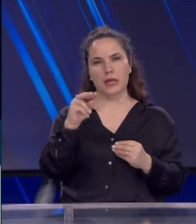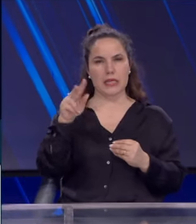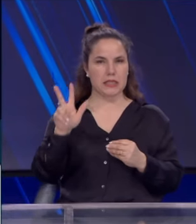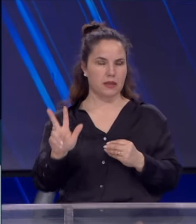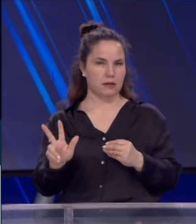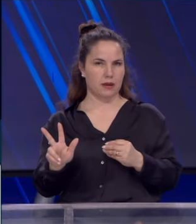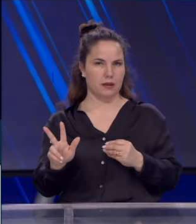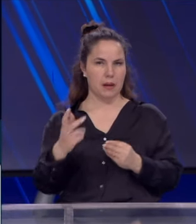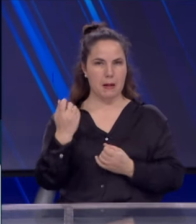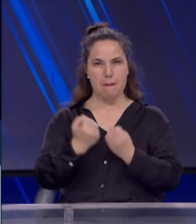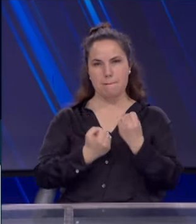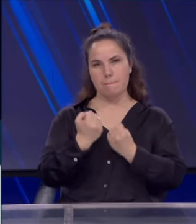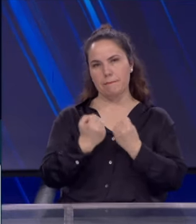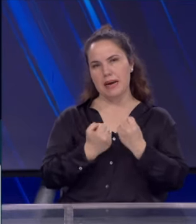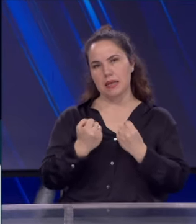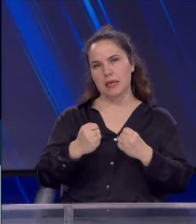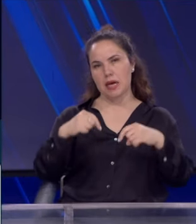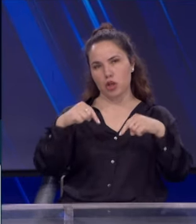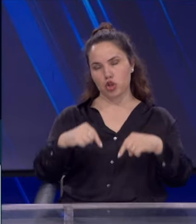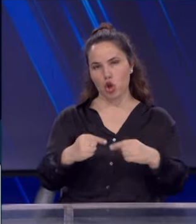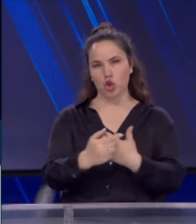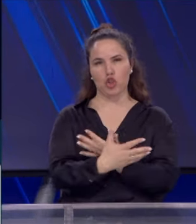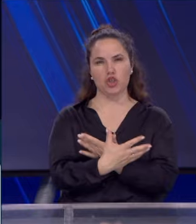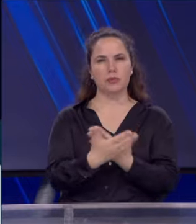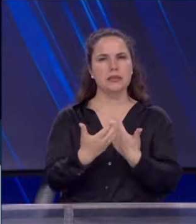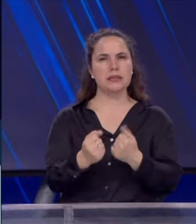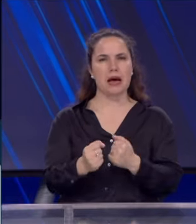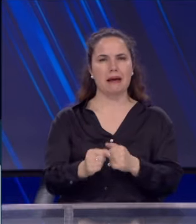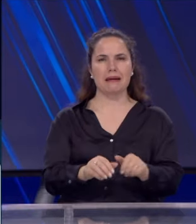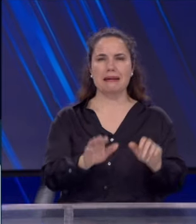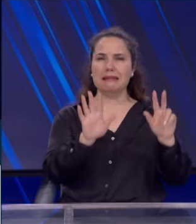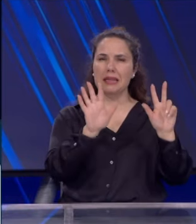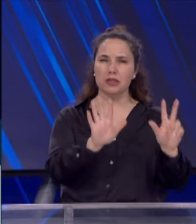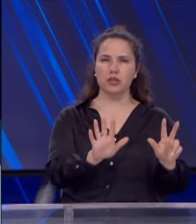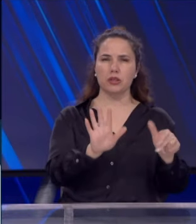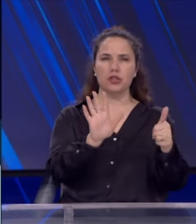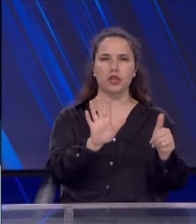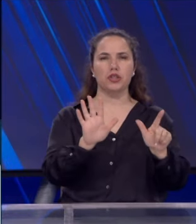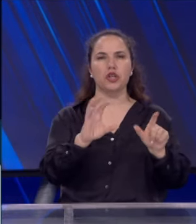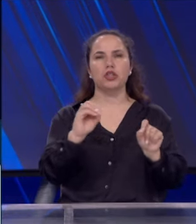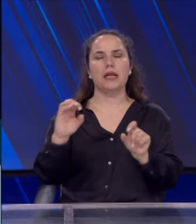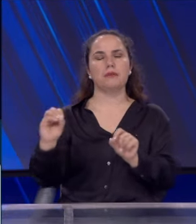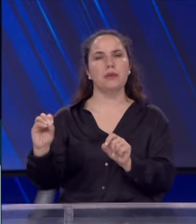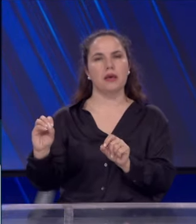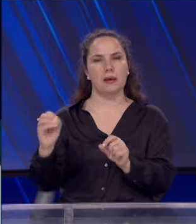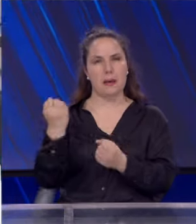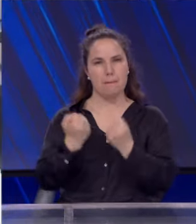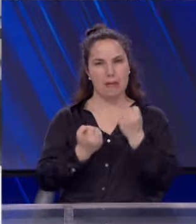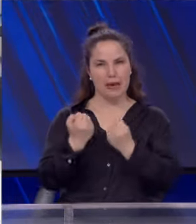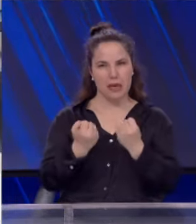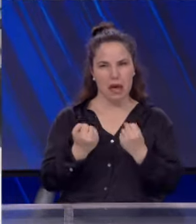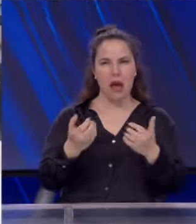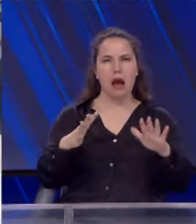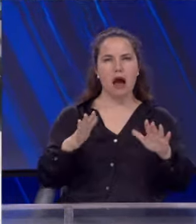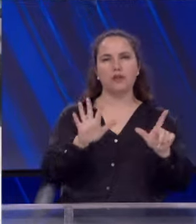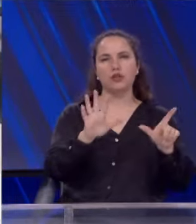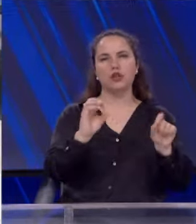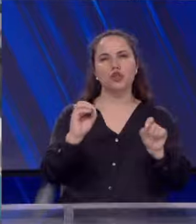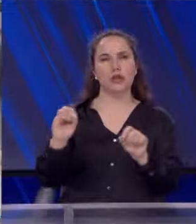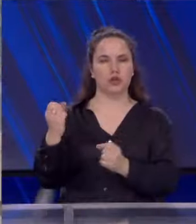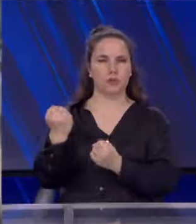2023, numri i mjeteve aktive në vend është 867.000 dhe nga këto afro 700.000 janë autovetura.